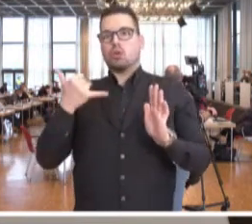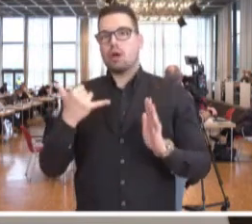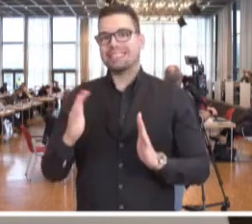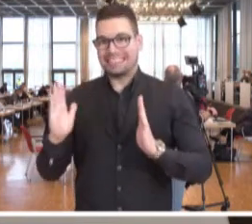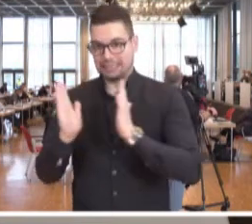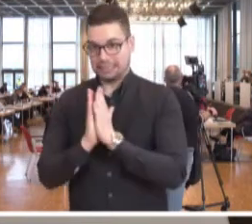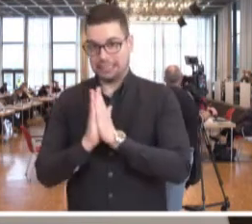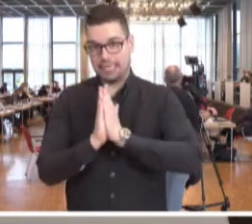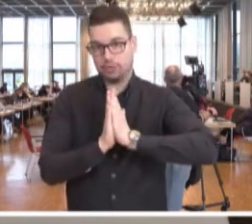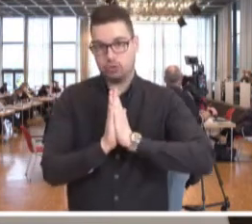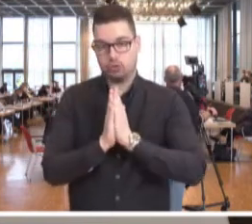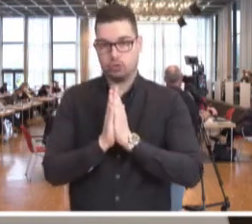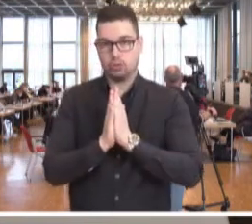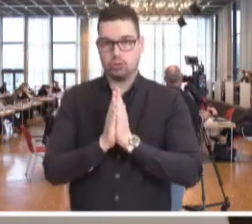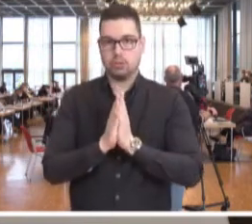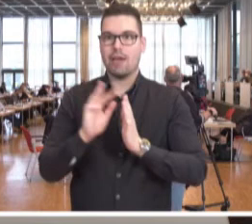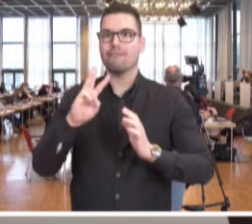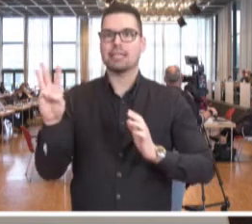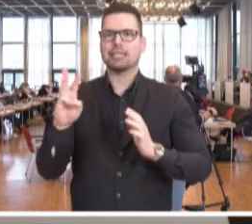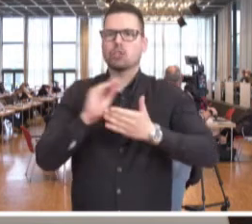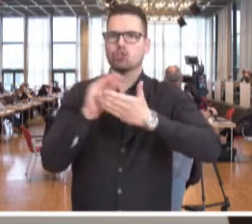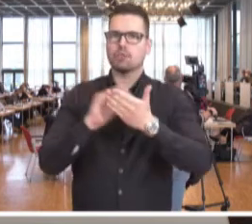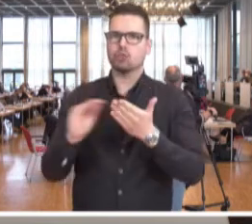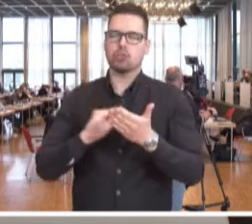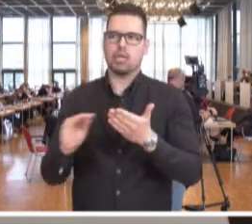wie kein anderer, der Wattgasser Schriftsteller,